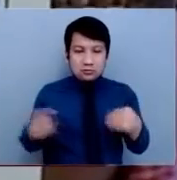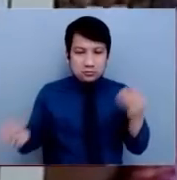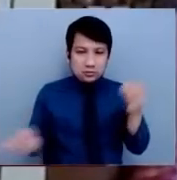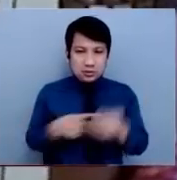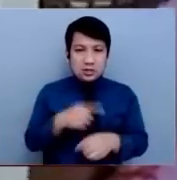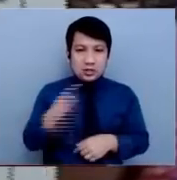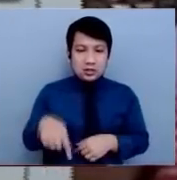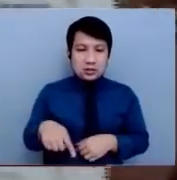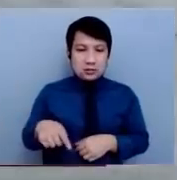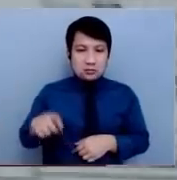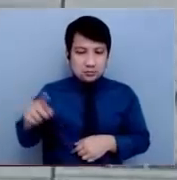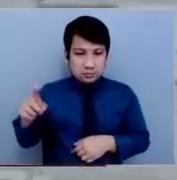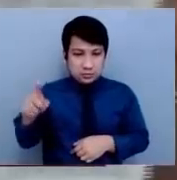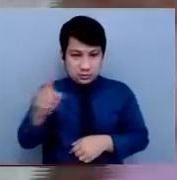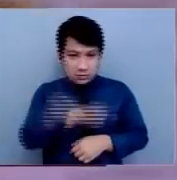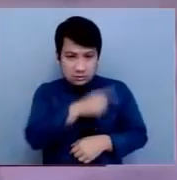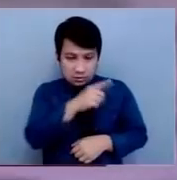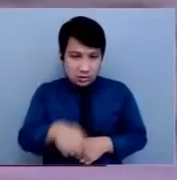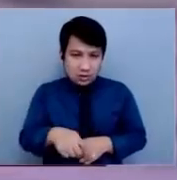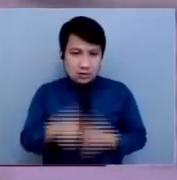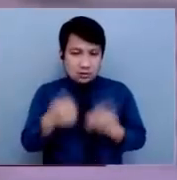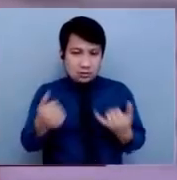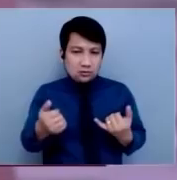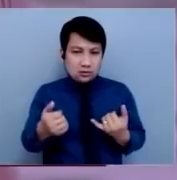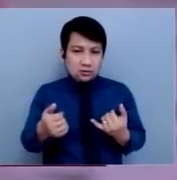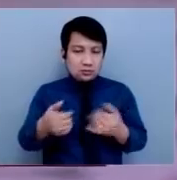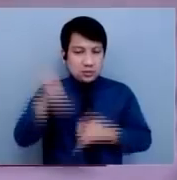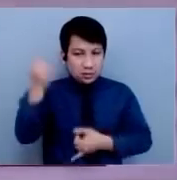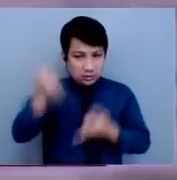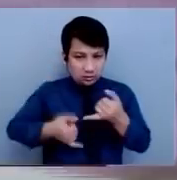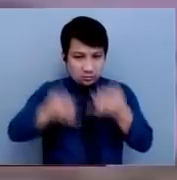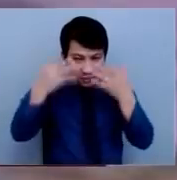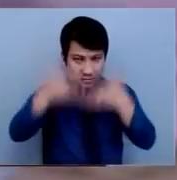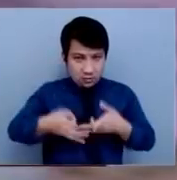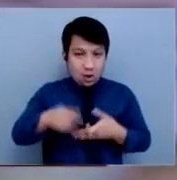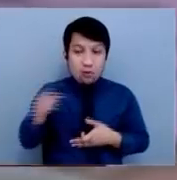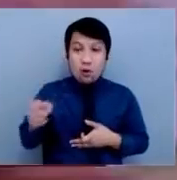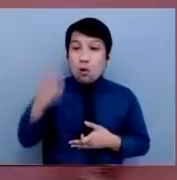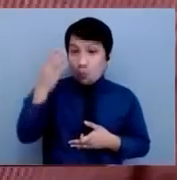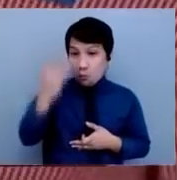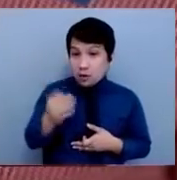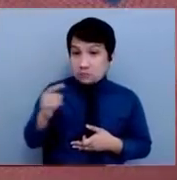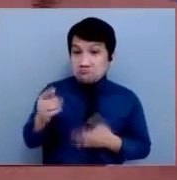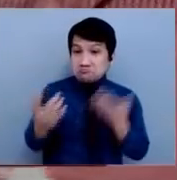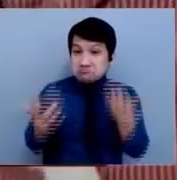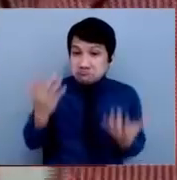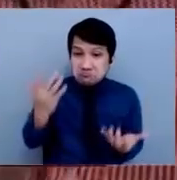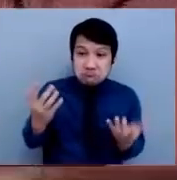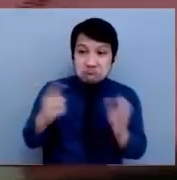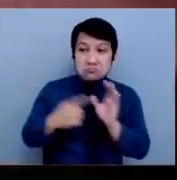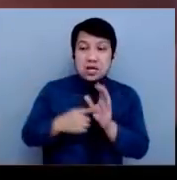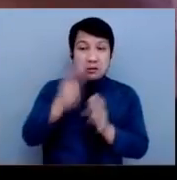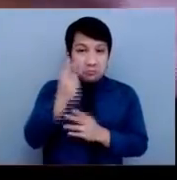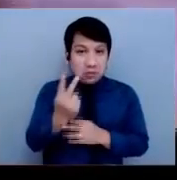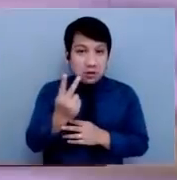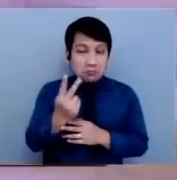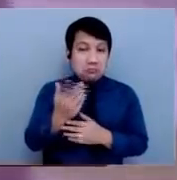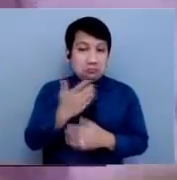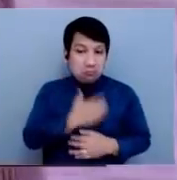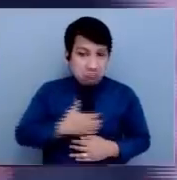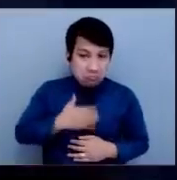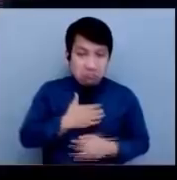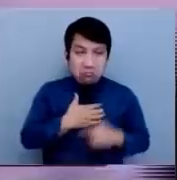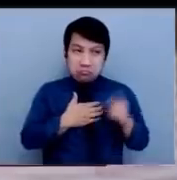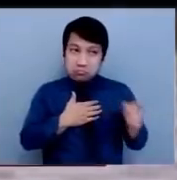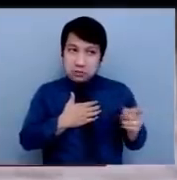due to cancellation. So, bagamat hindi pa ito final na desisyon, no, dahil sabi ko nga, maaaring makita sa apila kung siya